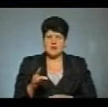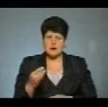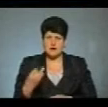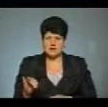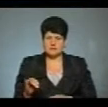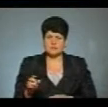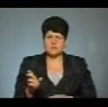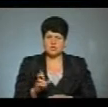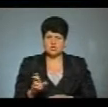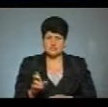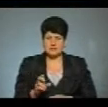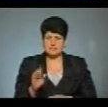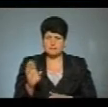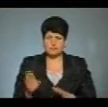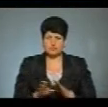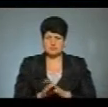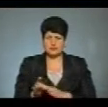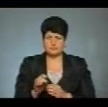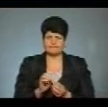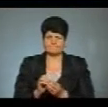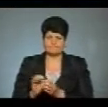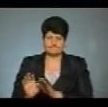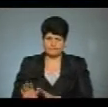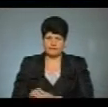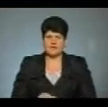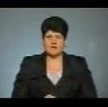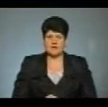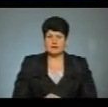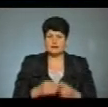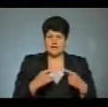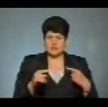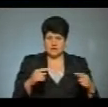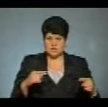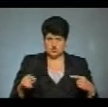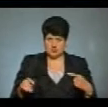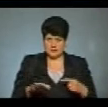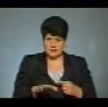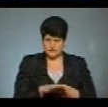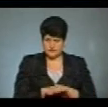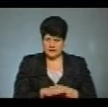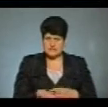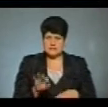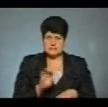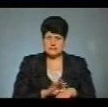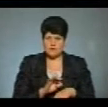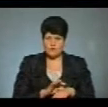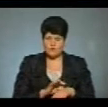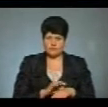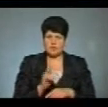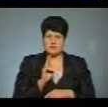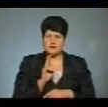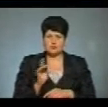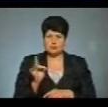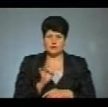Збаразькому, Бережанському та Підволочиському. На решті територій захворюваність в